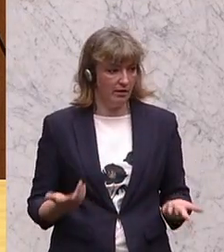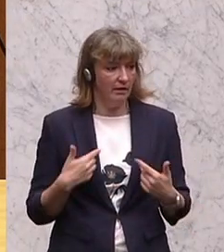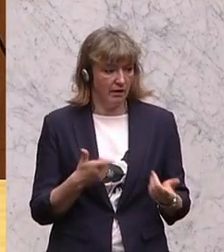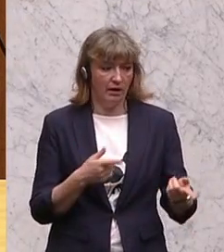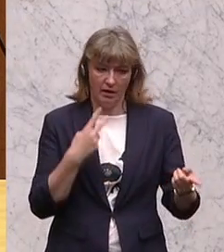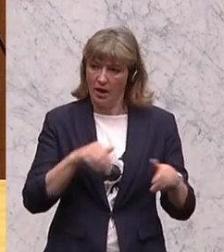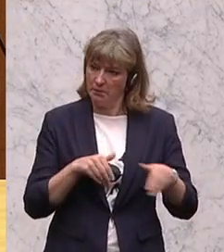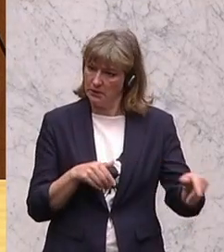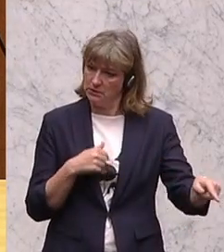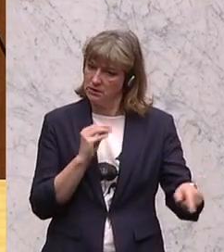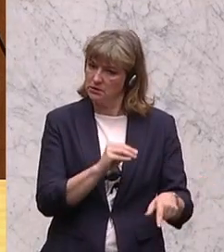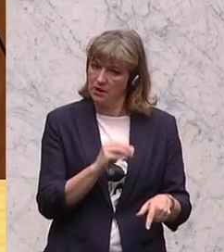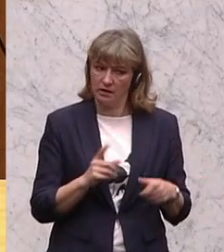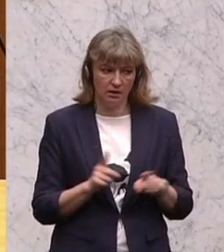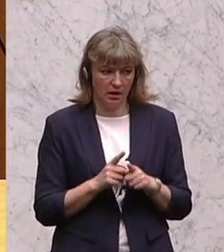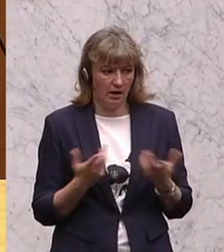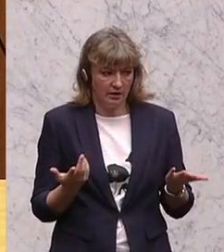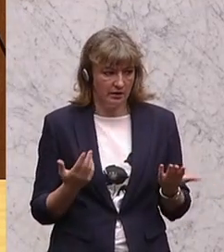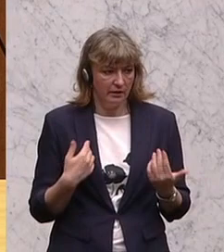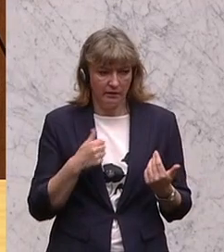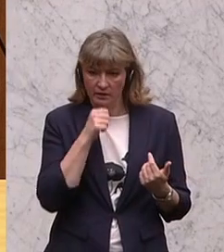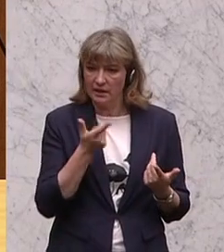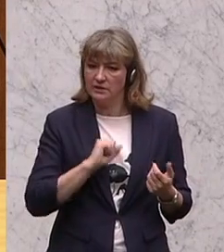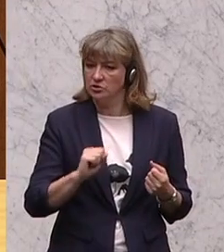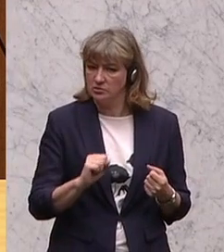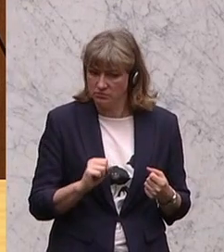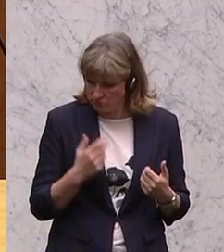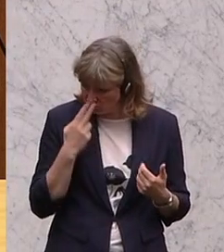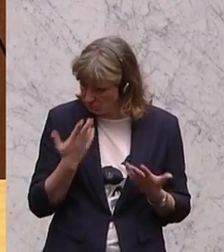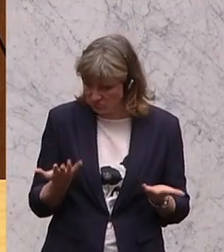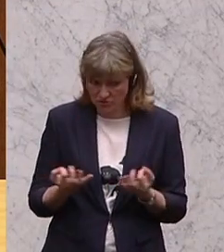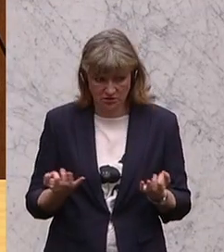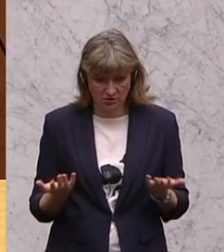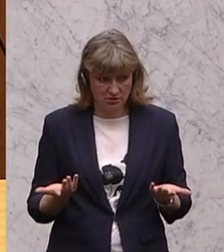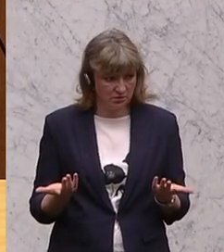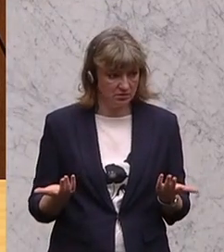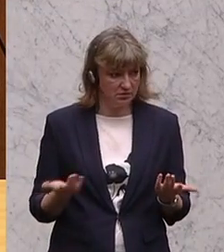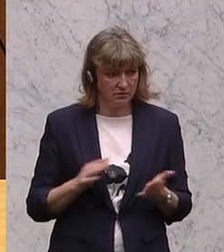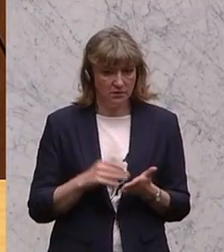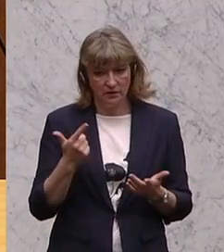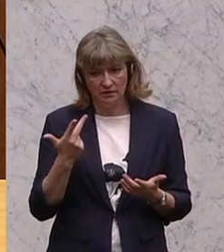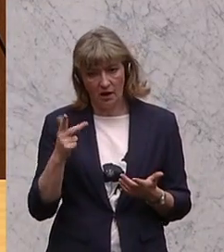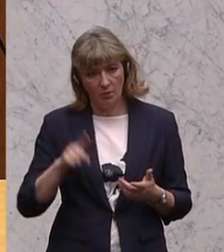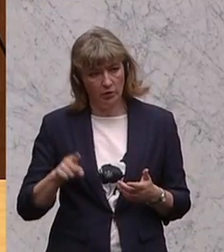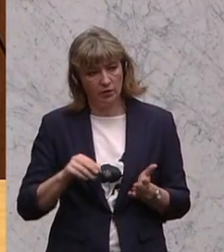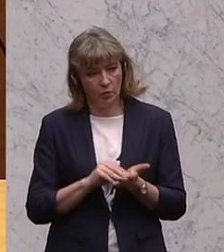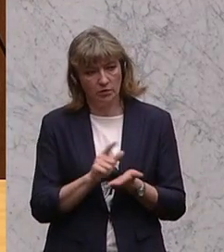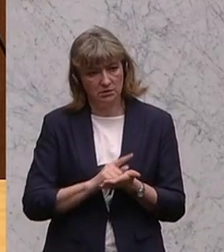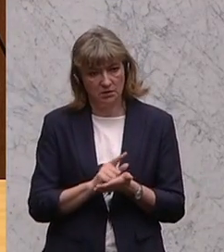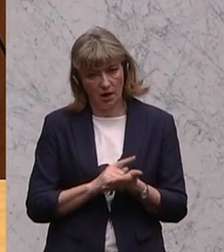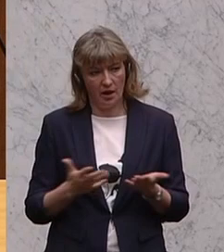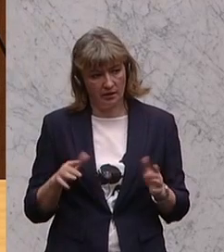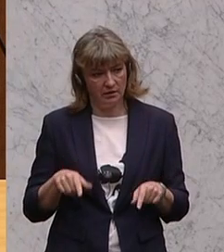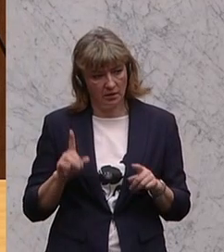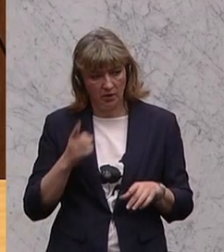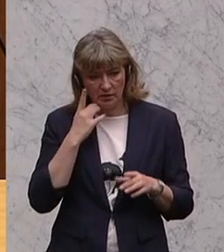Ihnen bin, Herr Minister, dass wir natürlich jetzt keine was Gott wie Eile bis heute oder haben, sondern wir noch eigentlich zwei, drei Monate Zeit hätten, das noch da oder